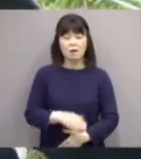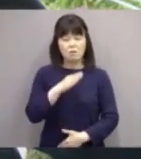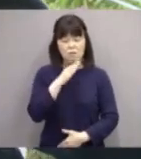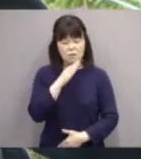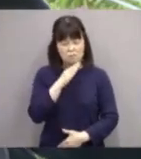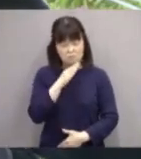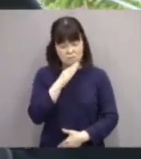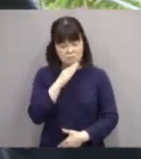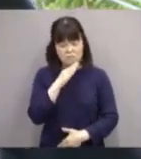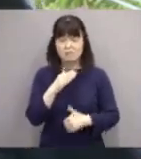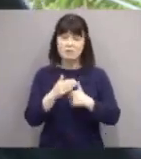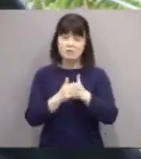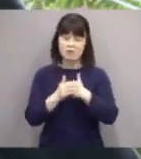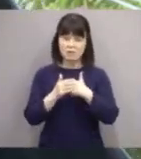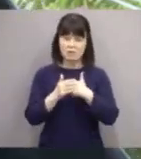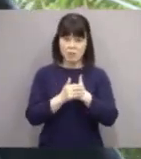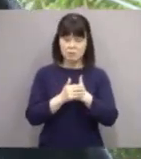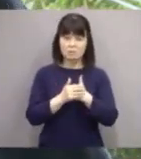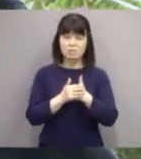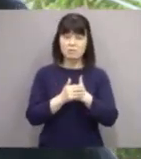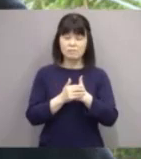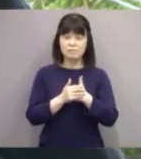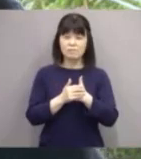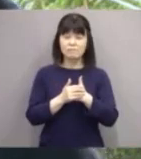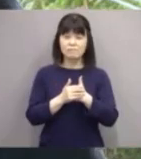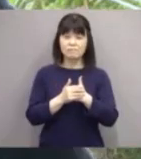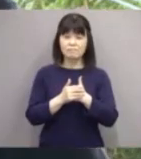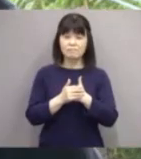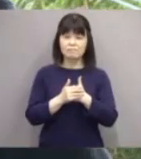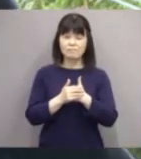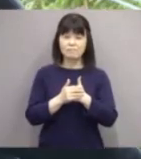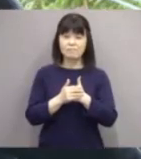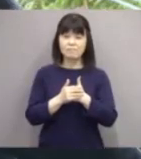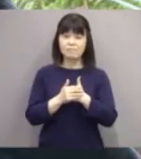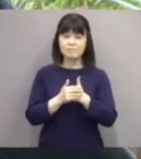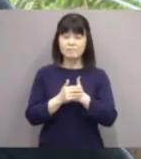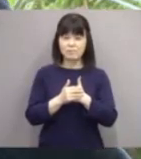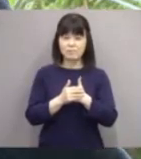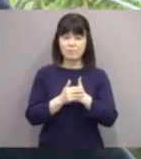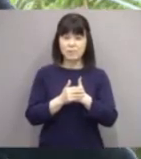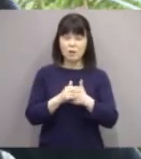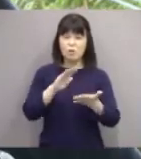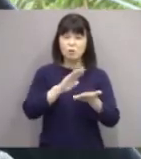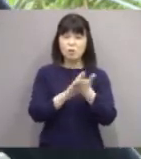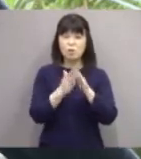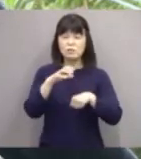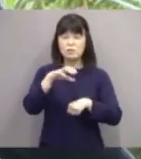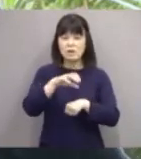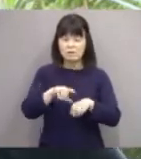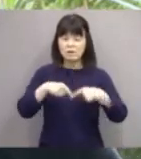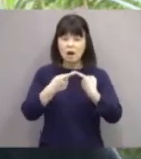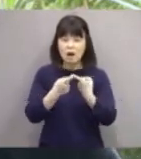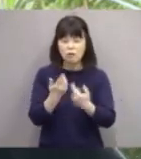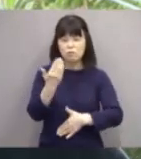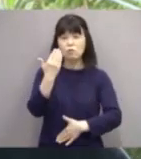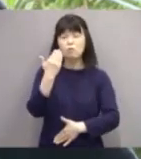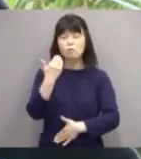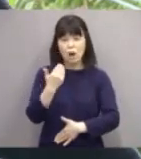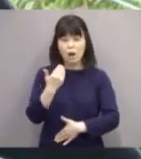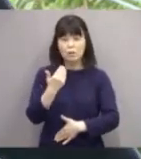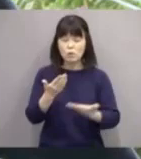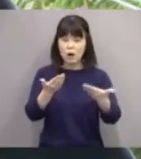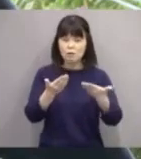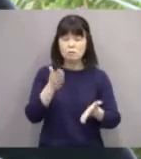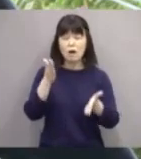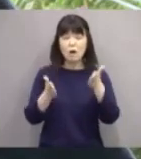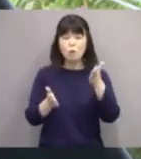思います。助かってます。はい、幼稚園入る前まではこの預かり保育っていうのがあるのを知